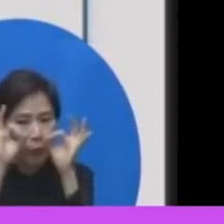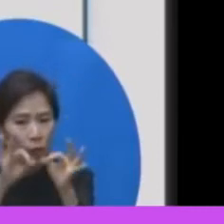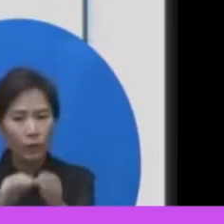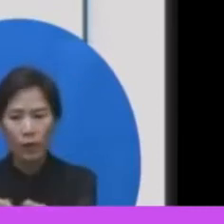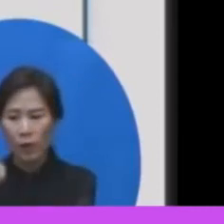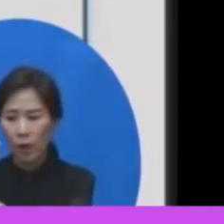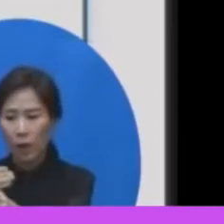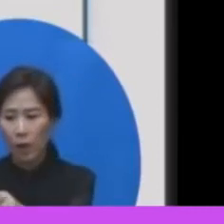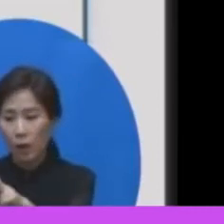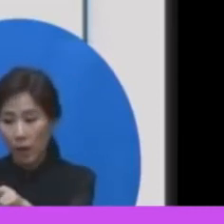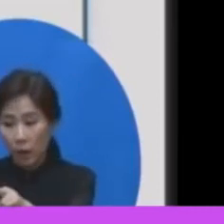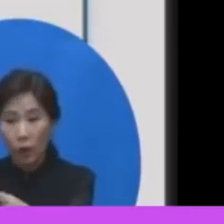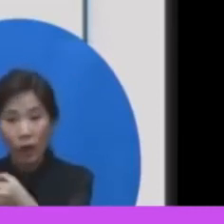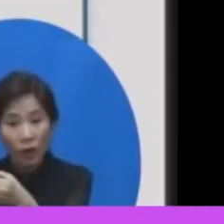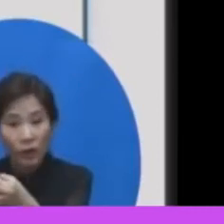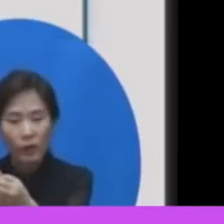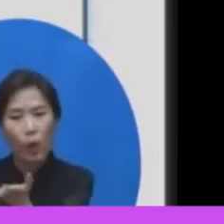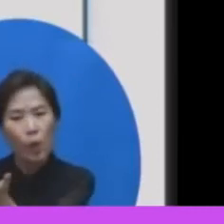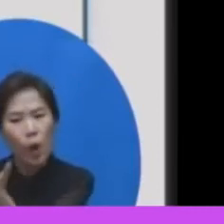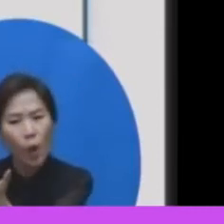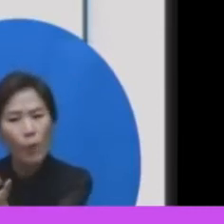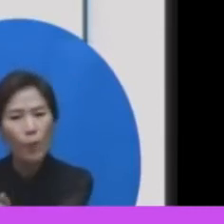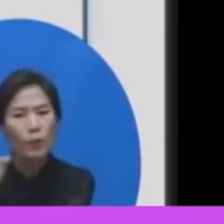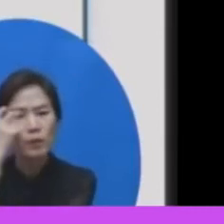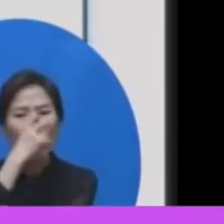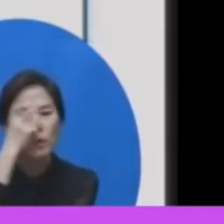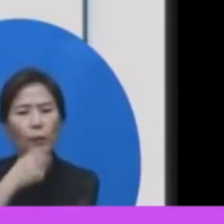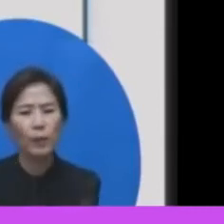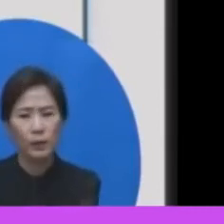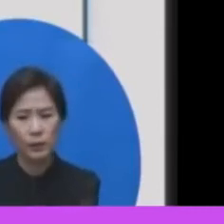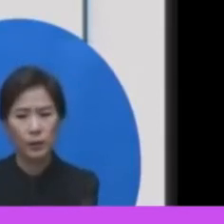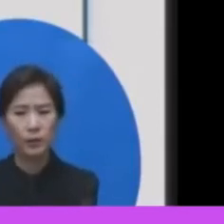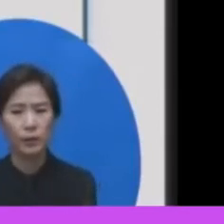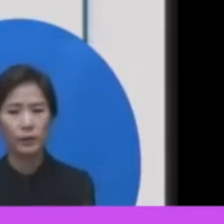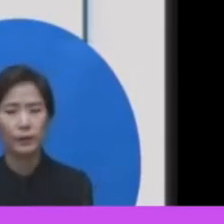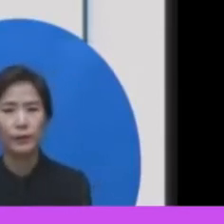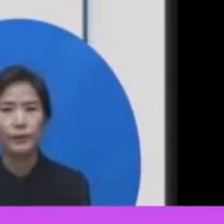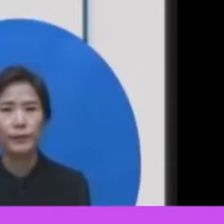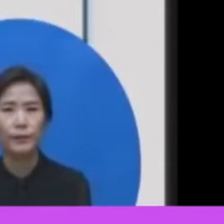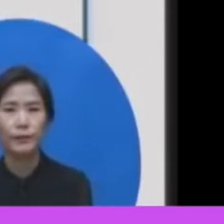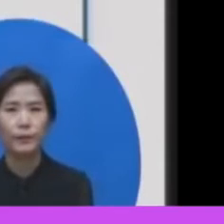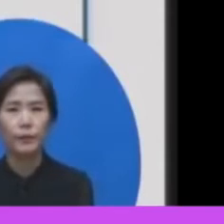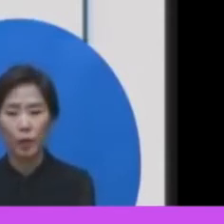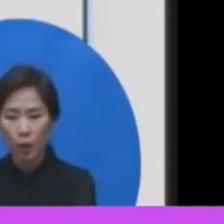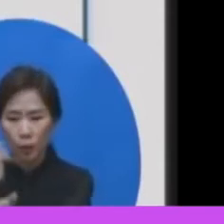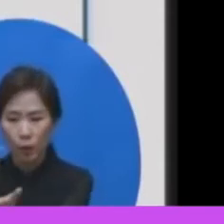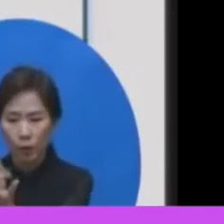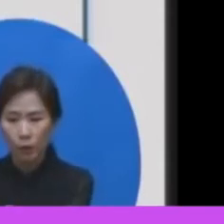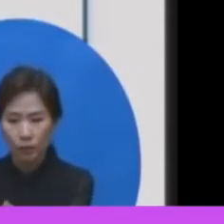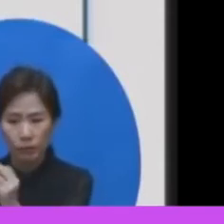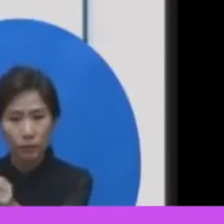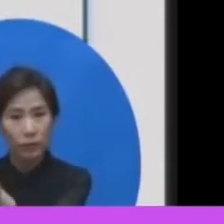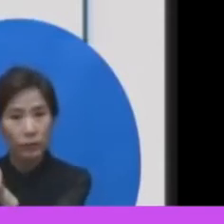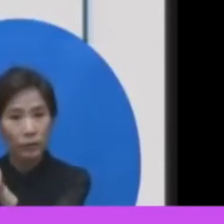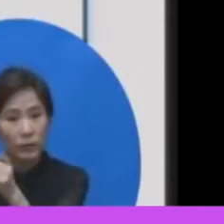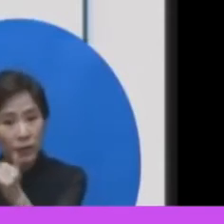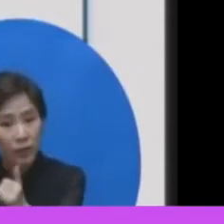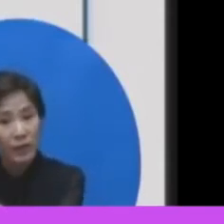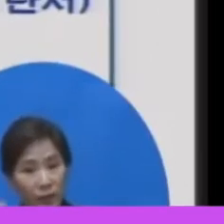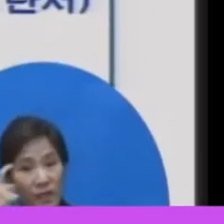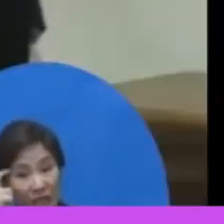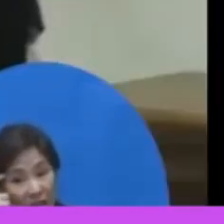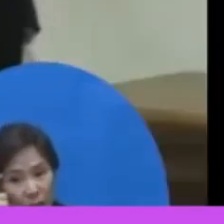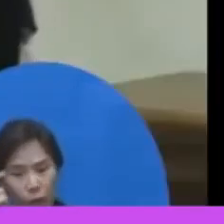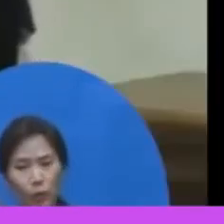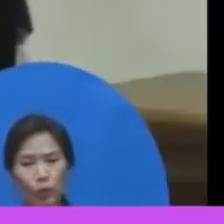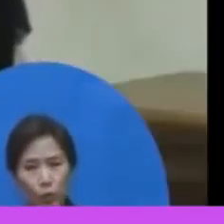노조법이 돼 있어서 이 규정 교원 노조법을 둔 입법 취지라든가 또 입법자의 그런 부분들에 대한 것들은 좀 존중할 필요가